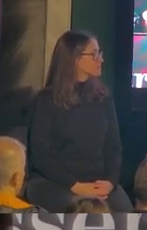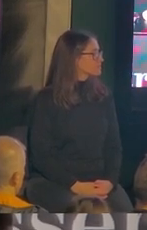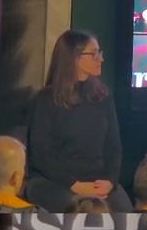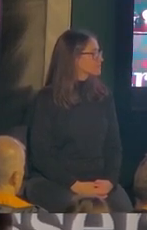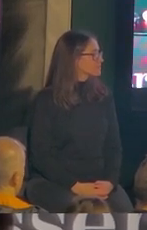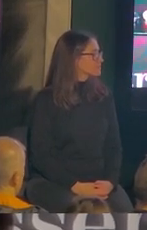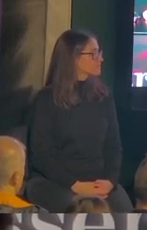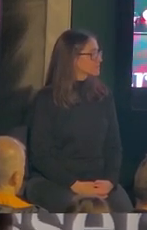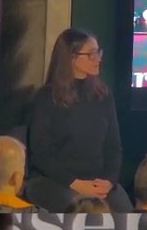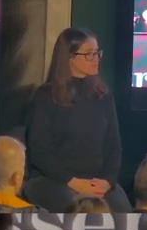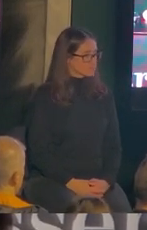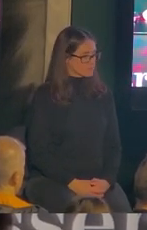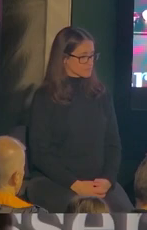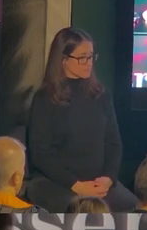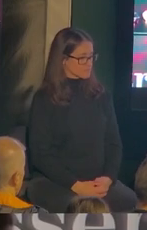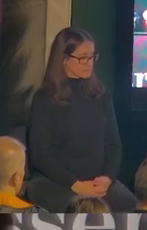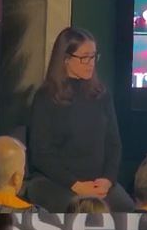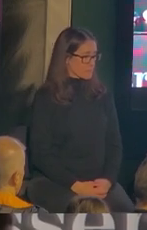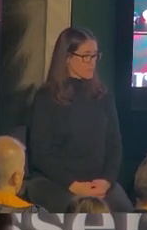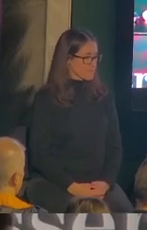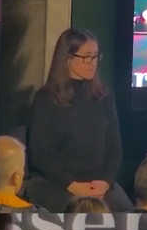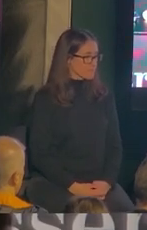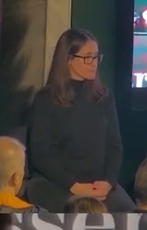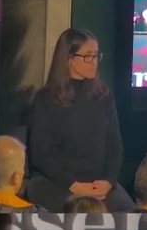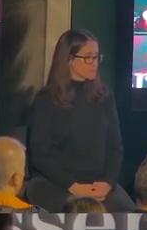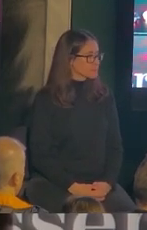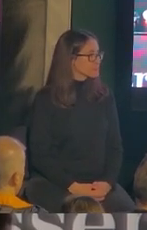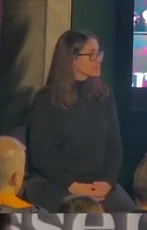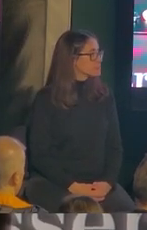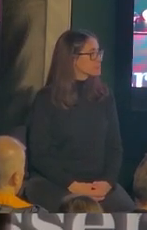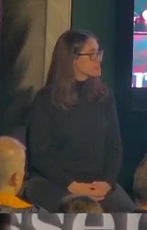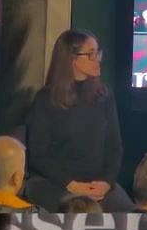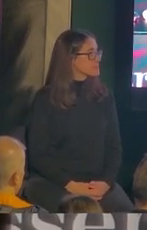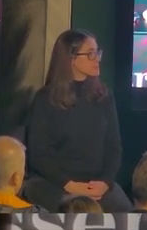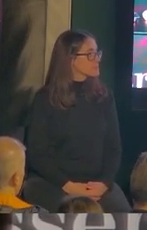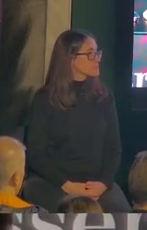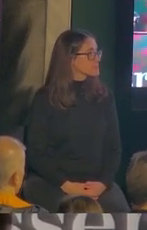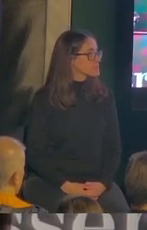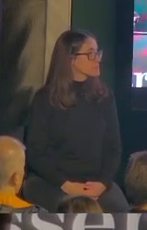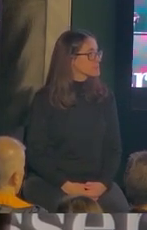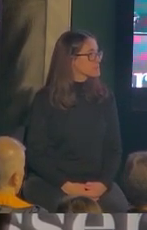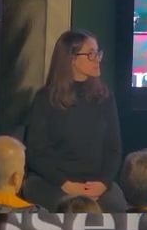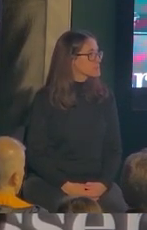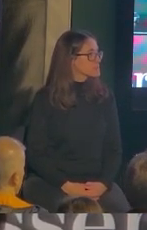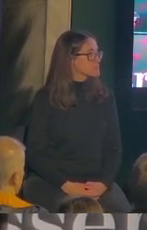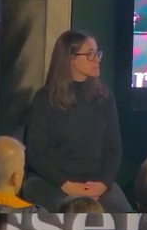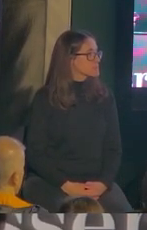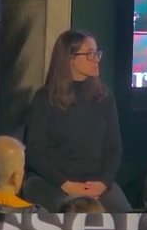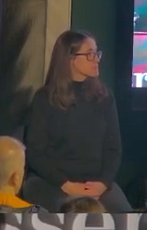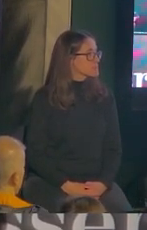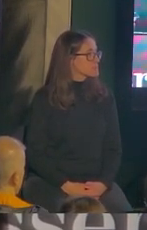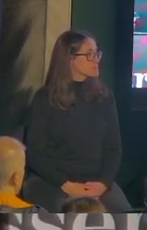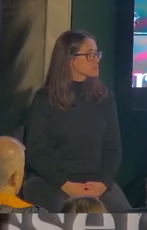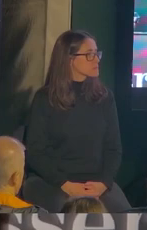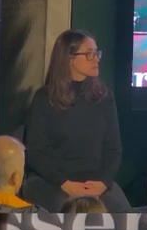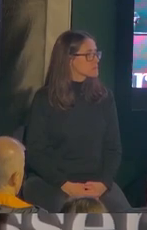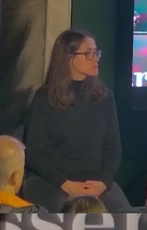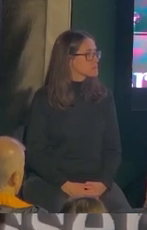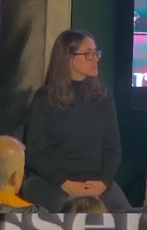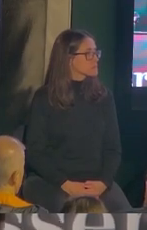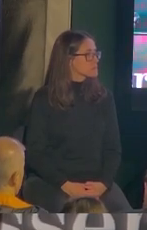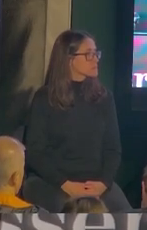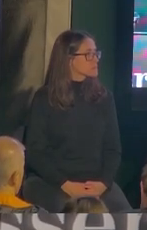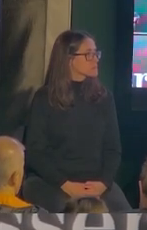Bueno, espera. Ara ho agafo. Un moment, que prepararé la taula. Això ja ho podem retirar. I ara